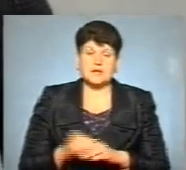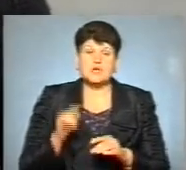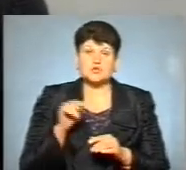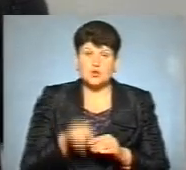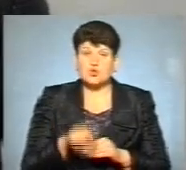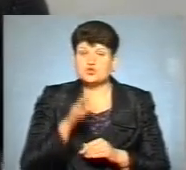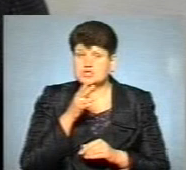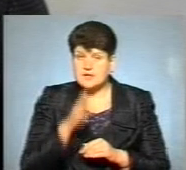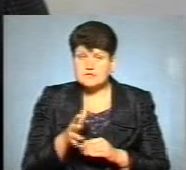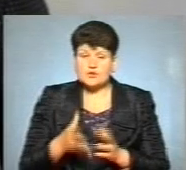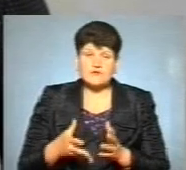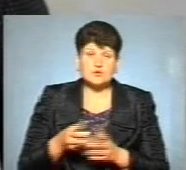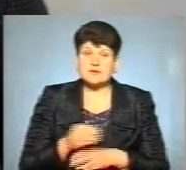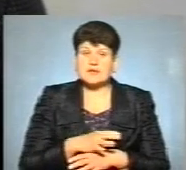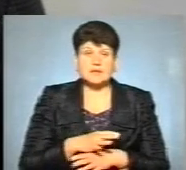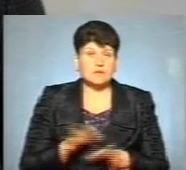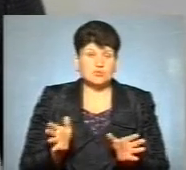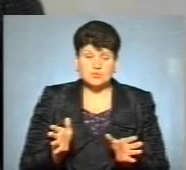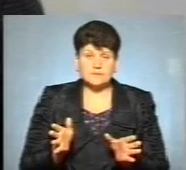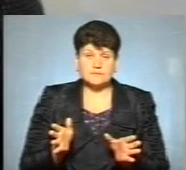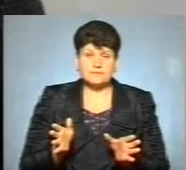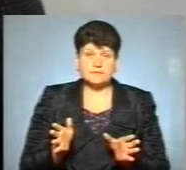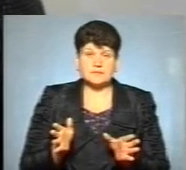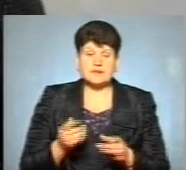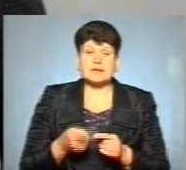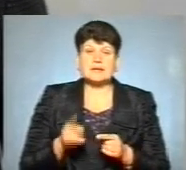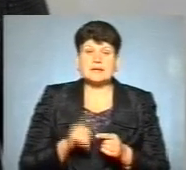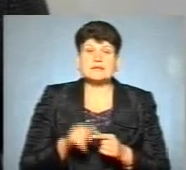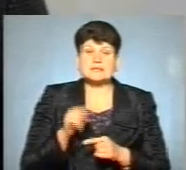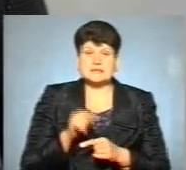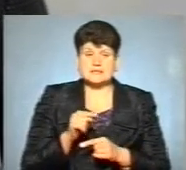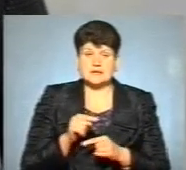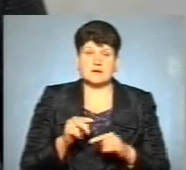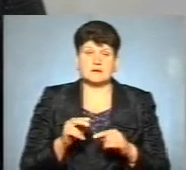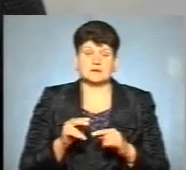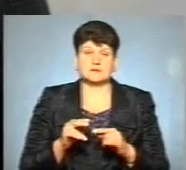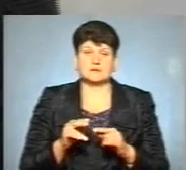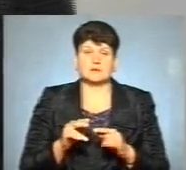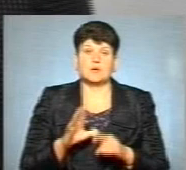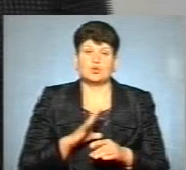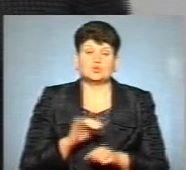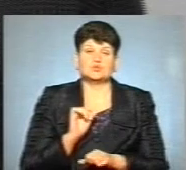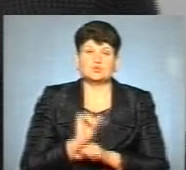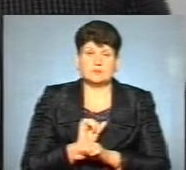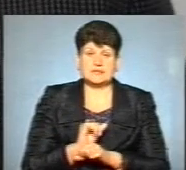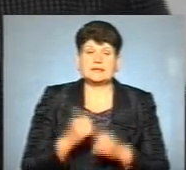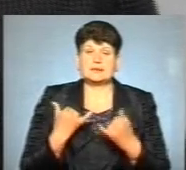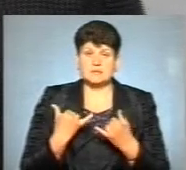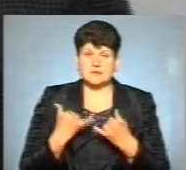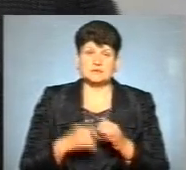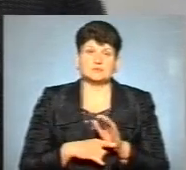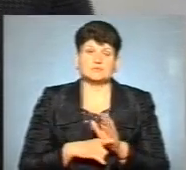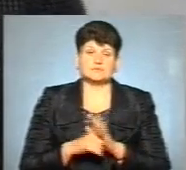часу фінансування не було, і так ця будова була призупинена. Тепер з приходом